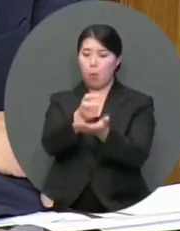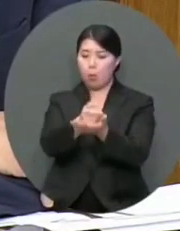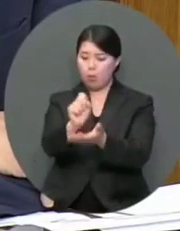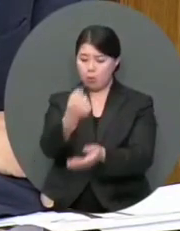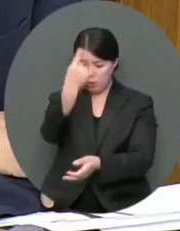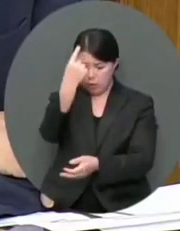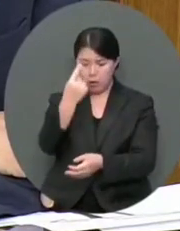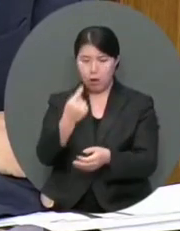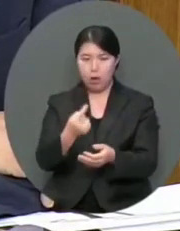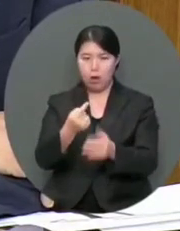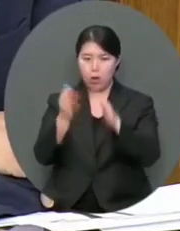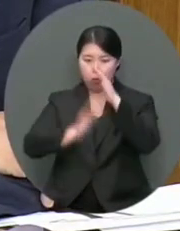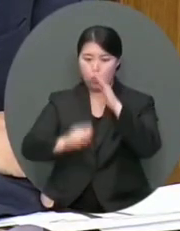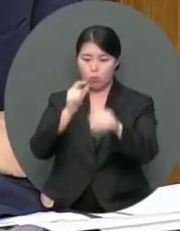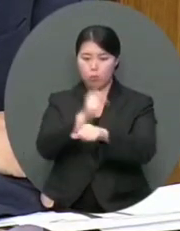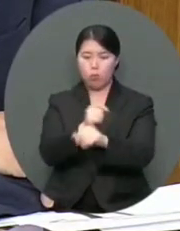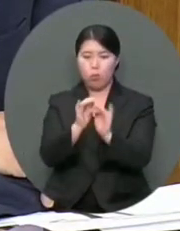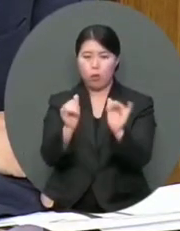법률에 의하여 공무원을